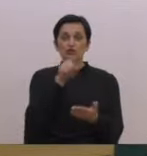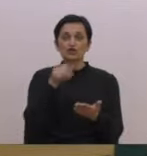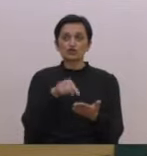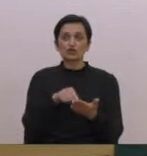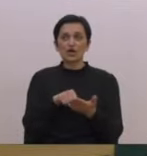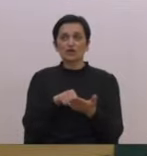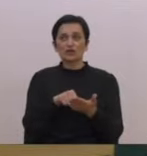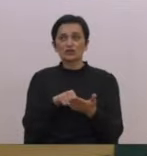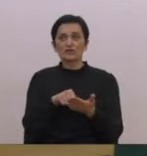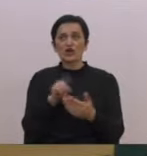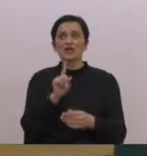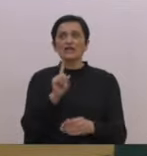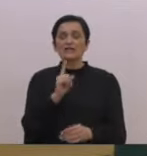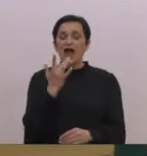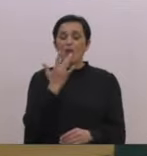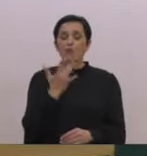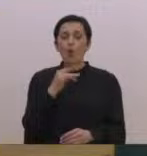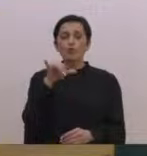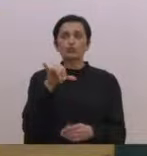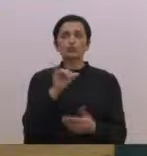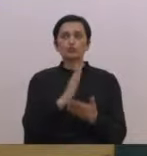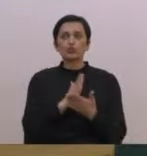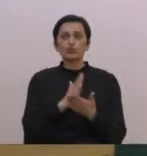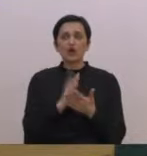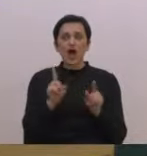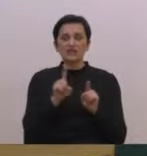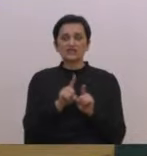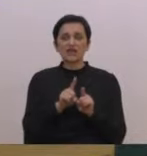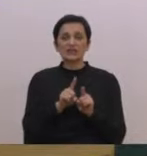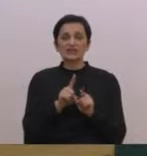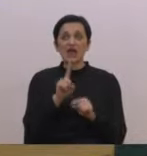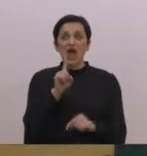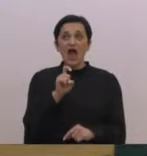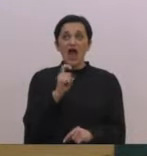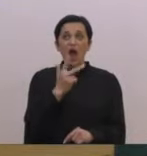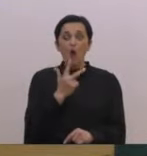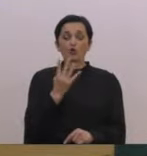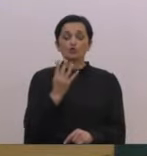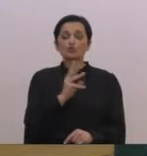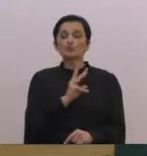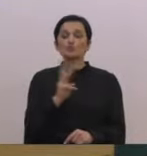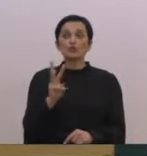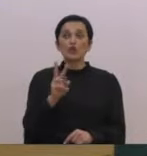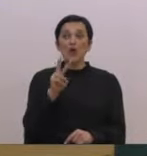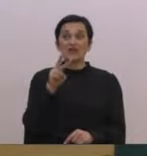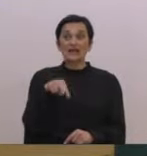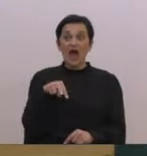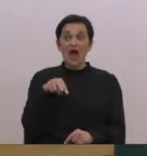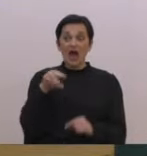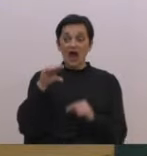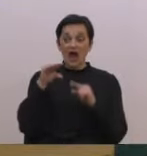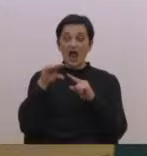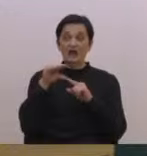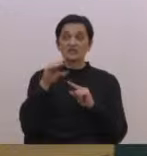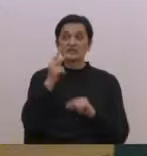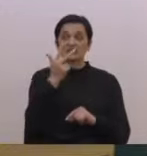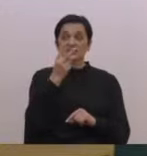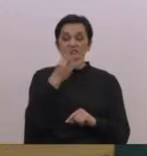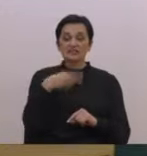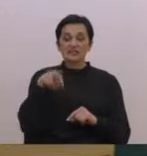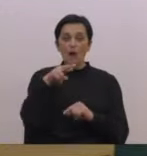Shekitwa, ra politica gaut. Asetirom, asot sta tot hmeti milioane laridan, sam miliardam